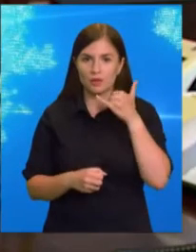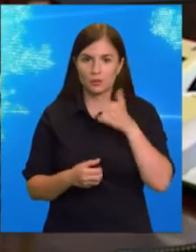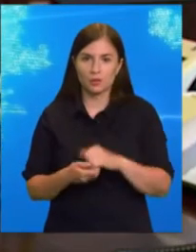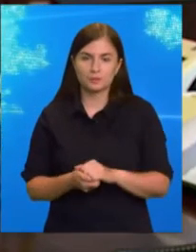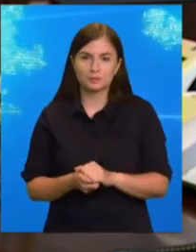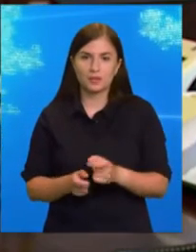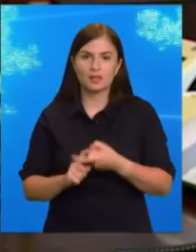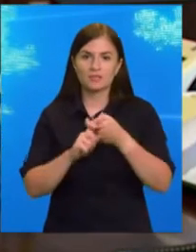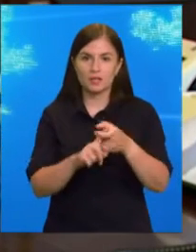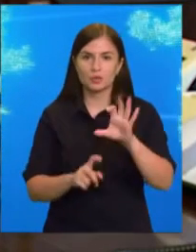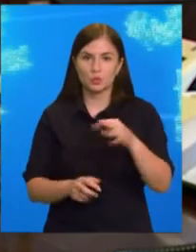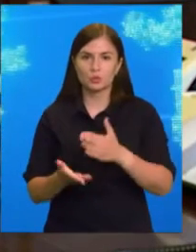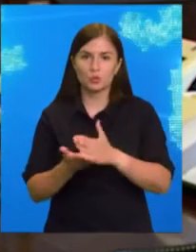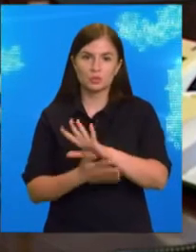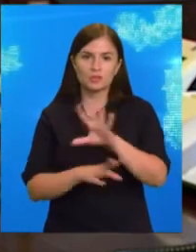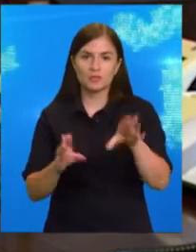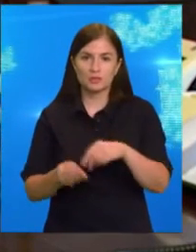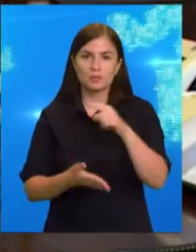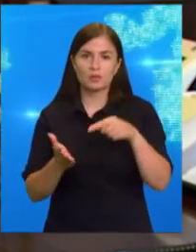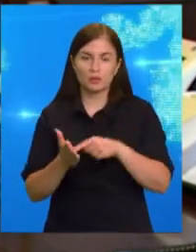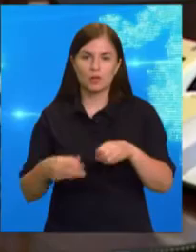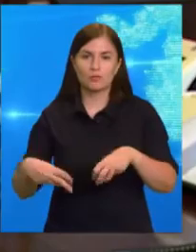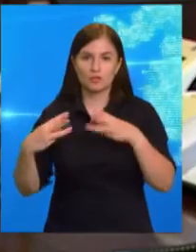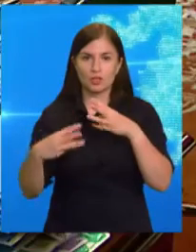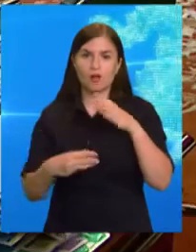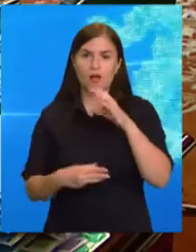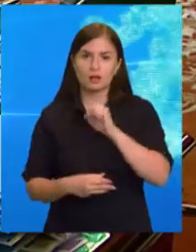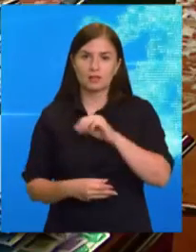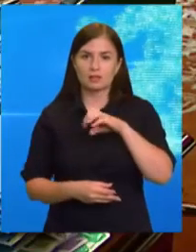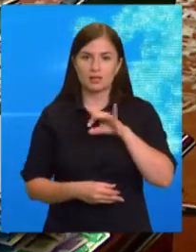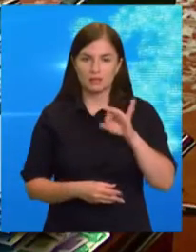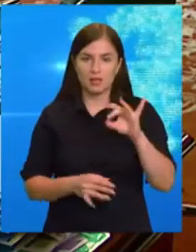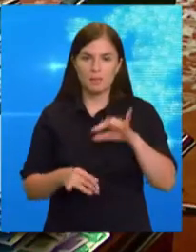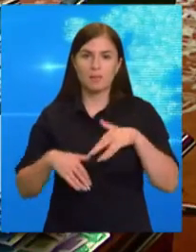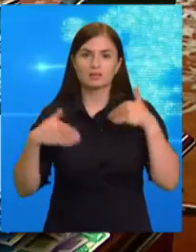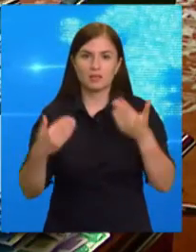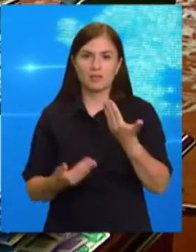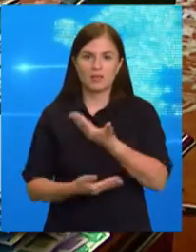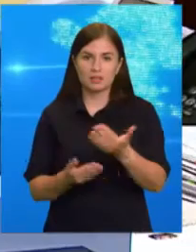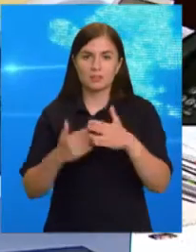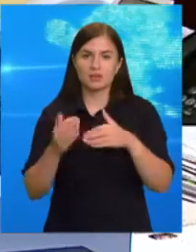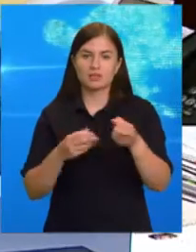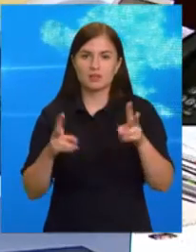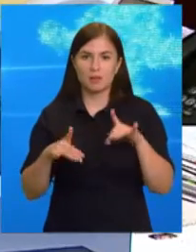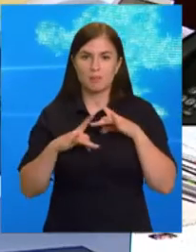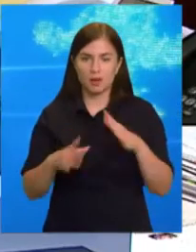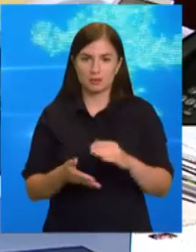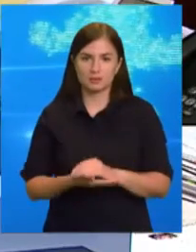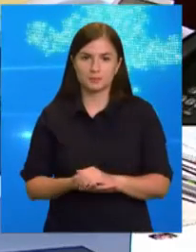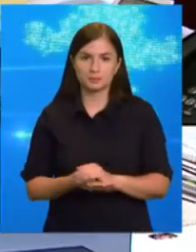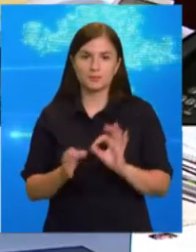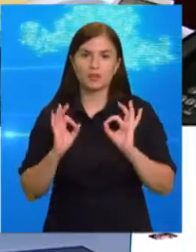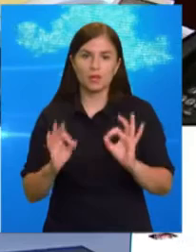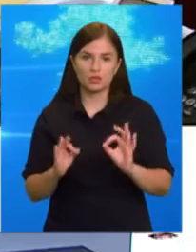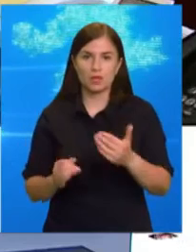связь с соцслужбами со всех муниципалитетов вышел губернатор Алексей Текслер и поздравил их с профессиональным праздником. Конечно,